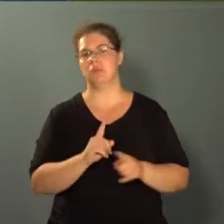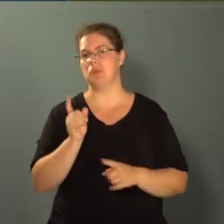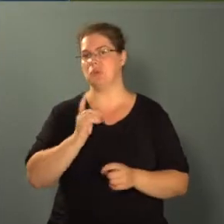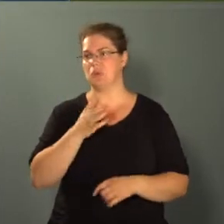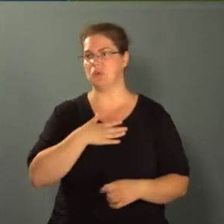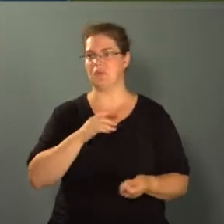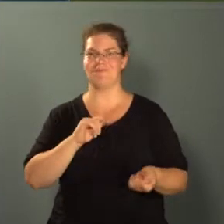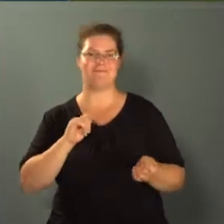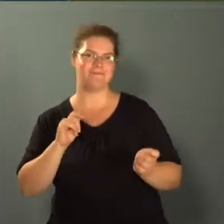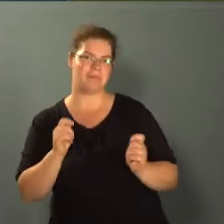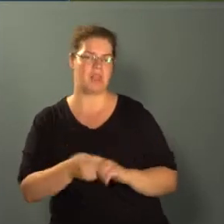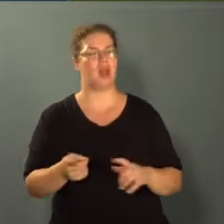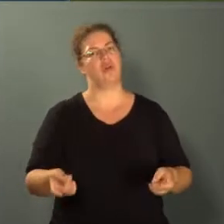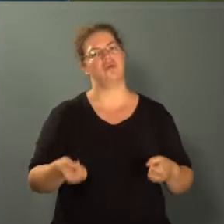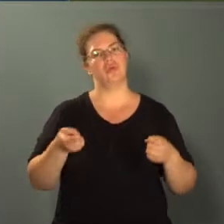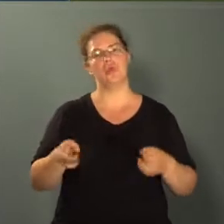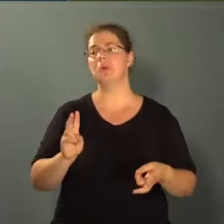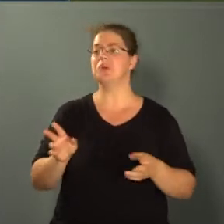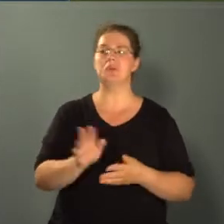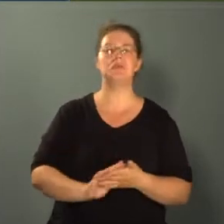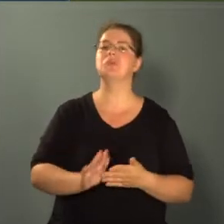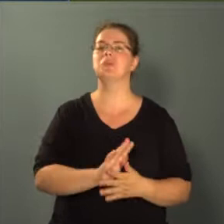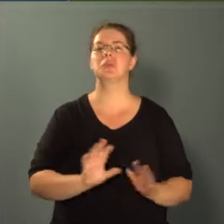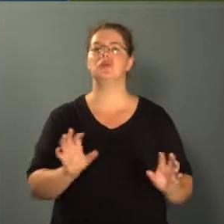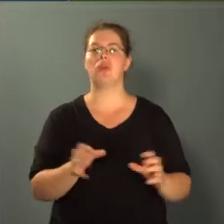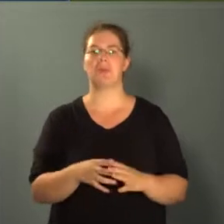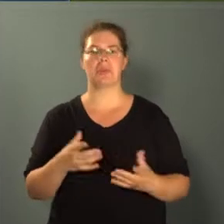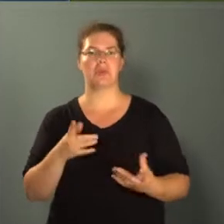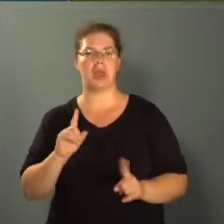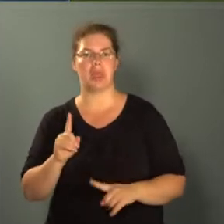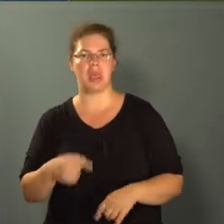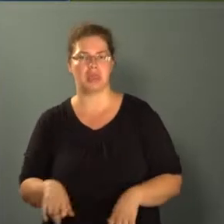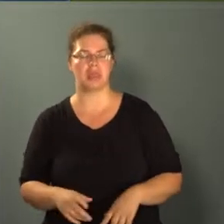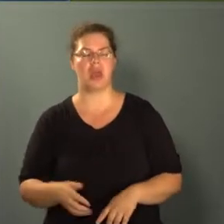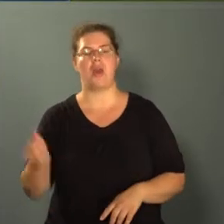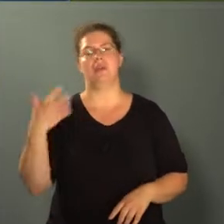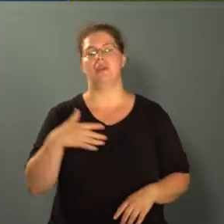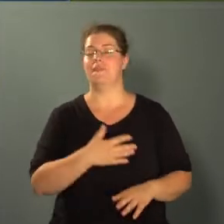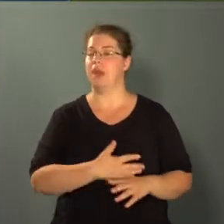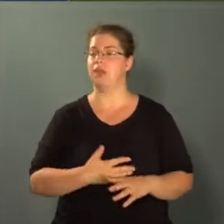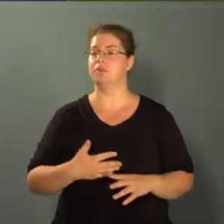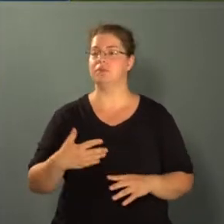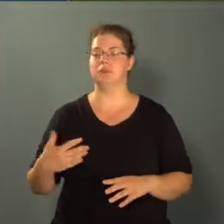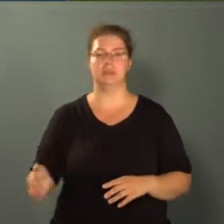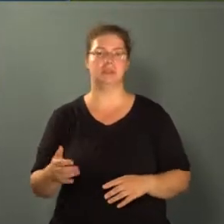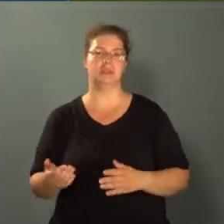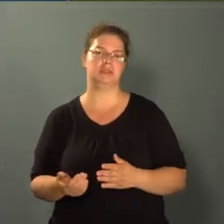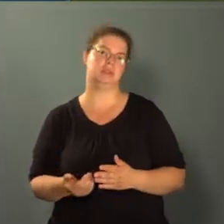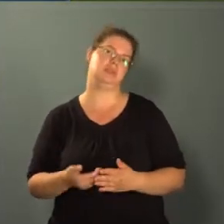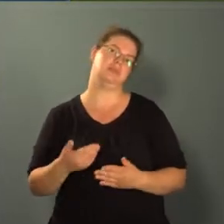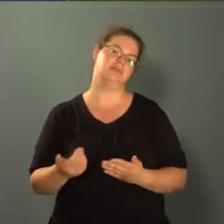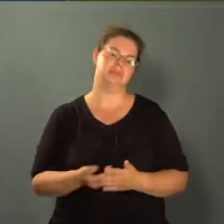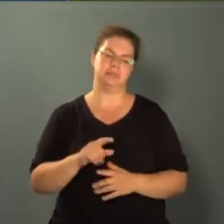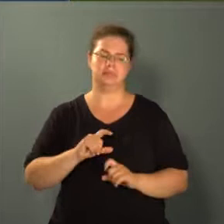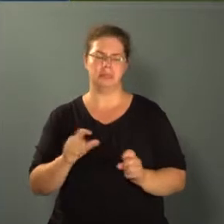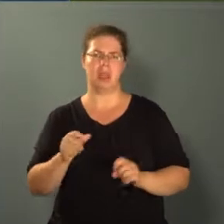ez változó, attól függően, hogy milyen csapatokkal játszunk. Tehát például tavaly végig a feljutásért játszó Gyirmó